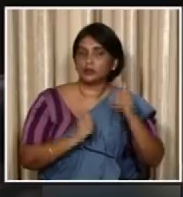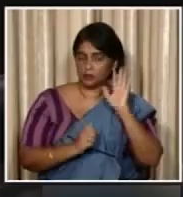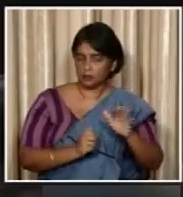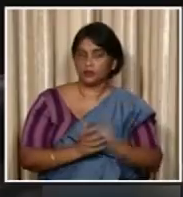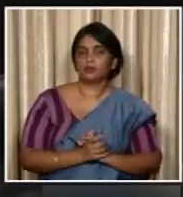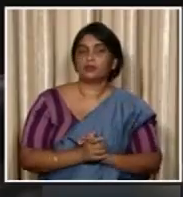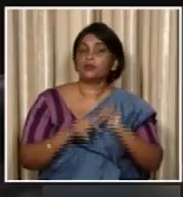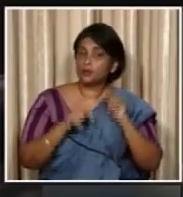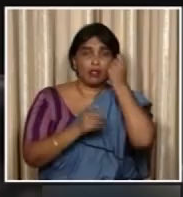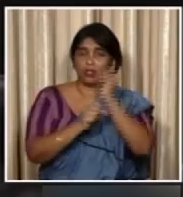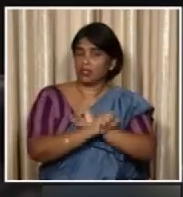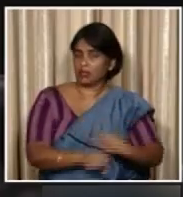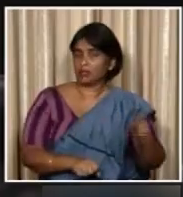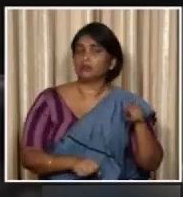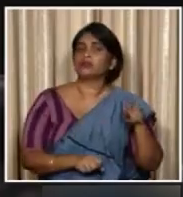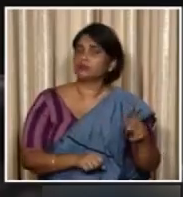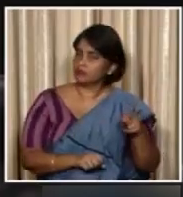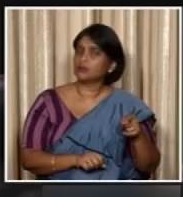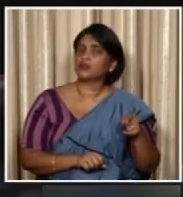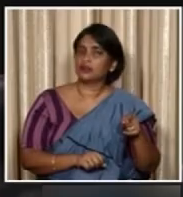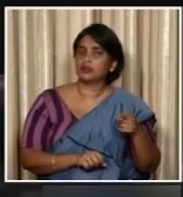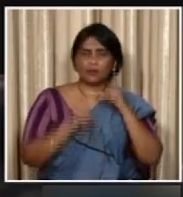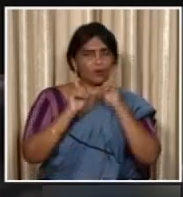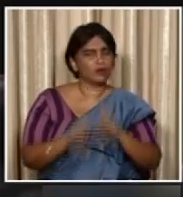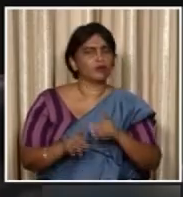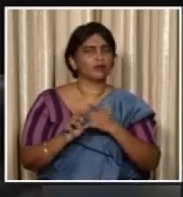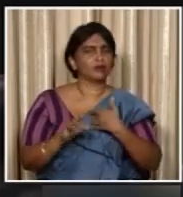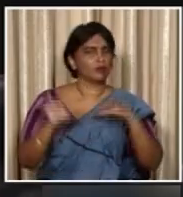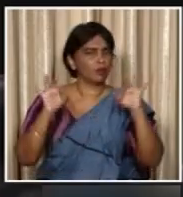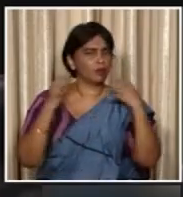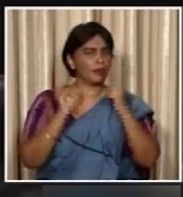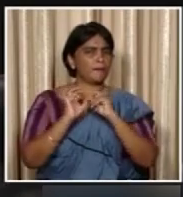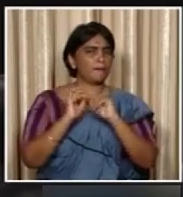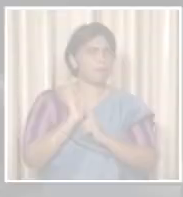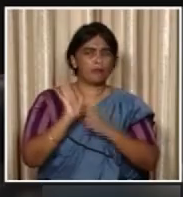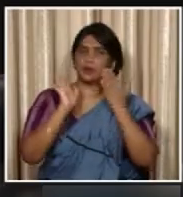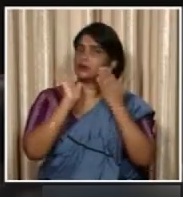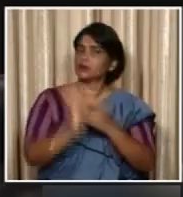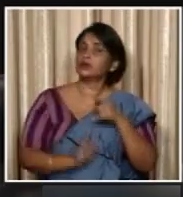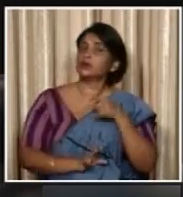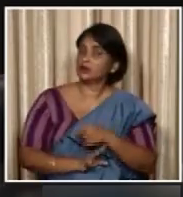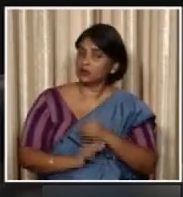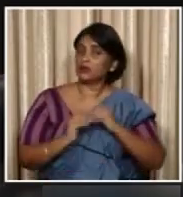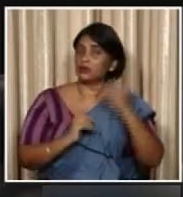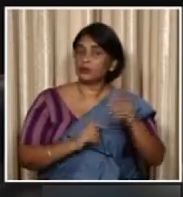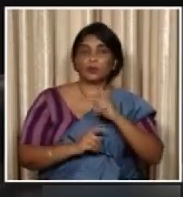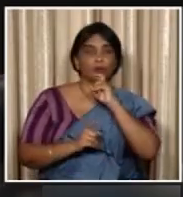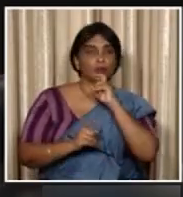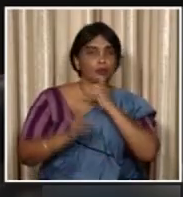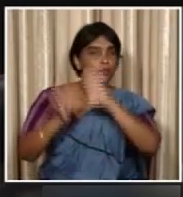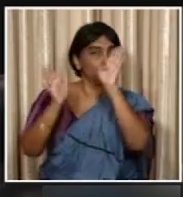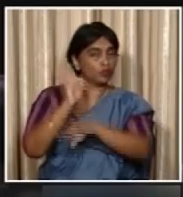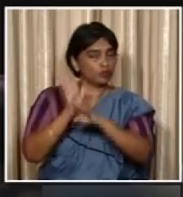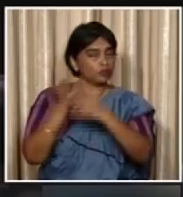තියෙනවා. මේවා හදිස්සියේ මේ විදියට මේම දුර්වල කෙටුම්පත් ඉදිරිපත් කළා. ඊට පස්සේ ඒවා අධිකරණයෙන්